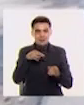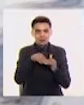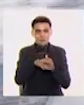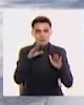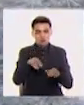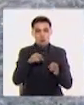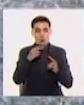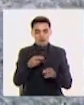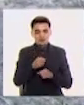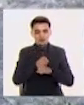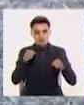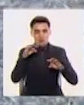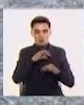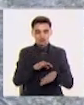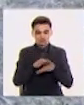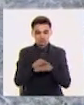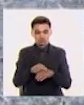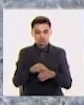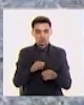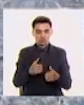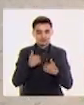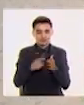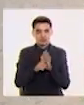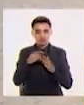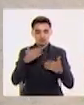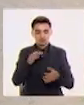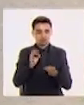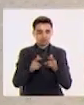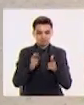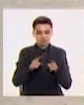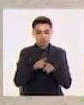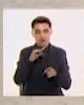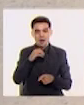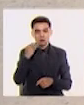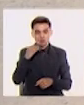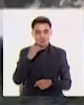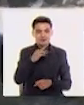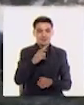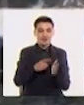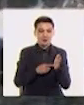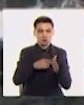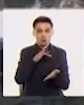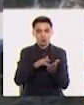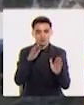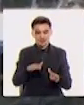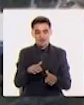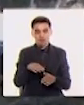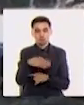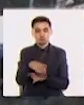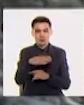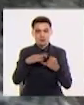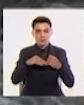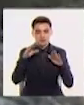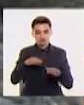қауіпті оқтарын көшіруге шындап кіріскен сыңайлы. Олар тіпті Ақтөбе және Қарағанды облыстарының аумағында бос жатқан жерлерге